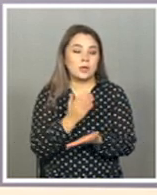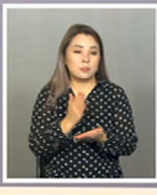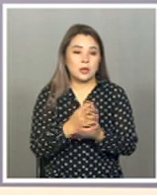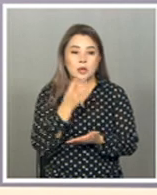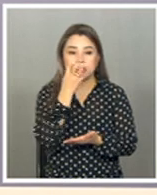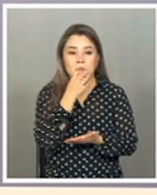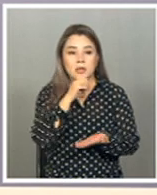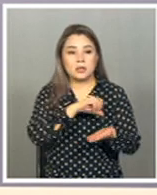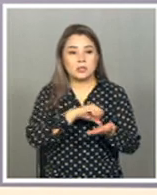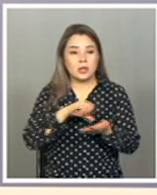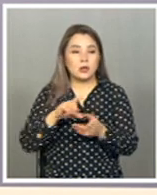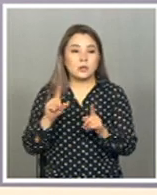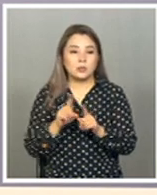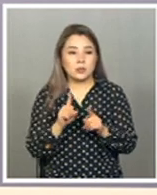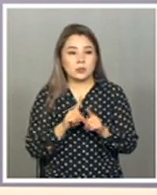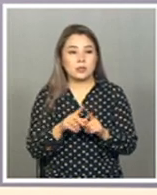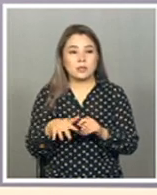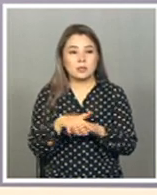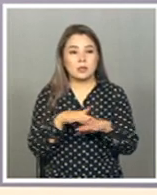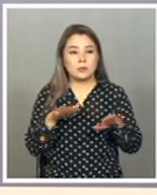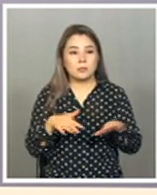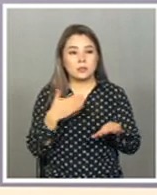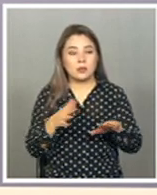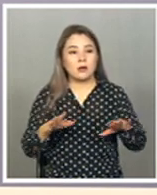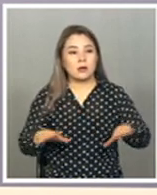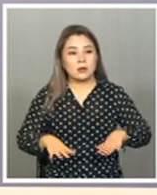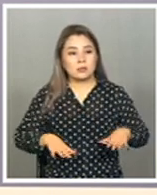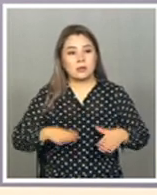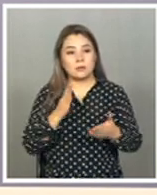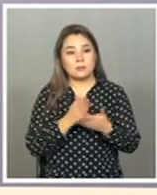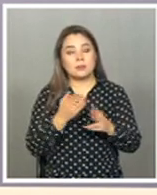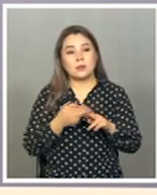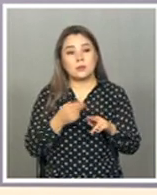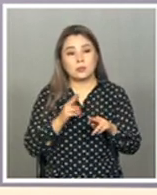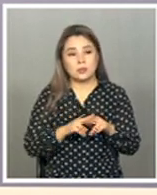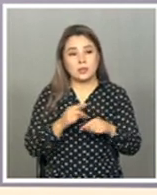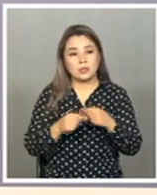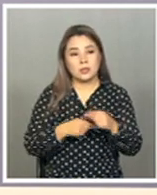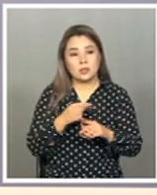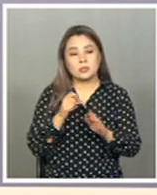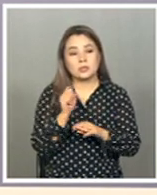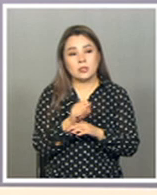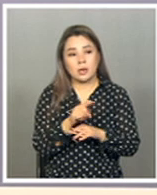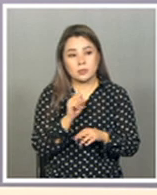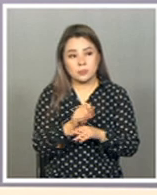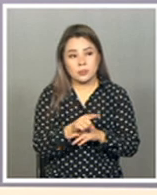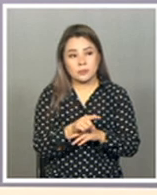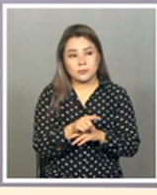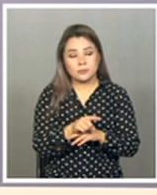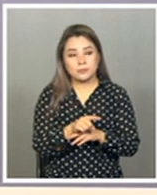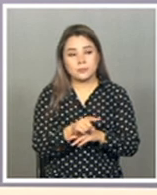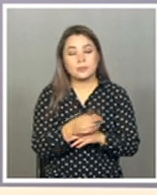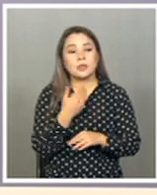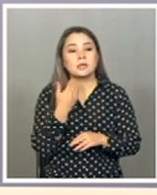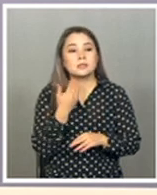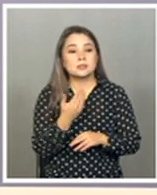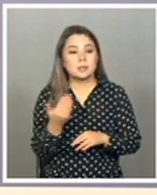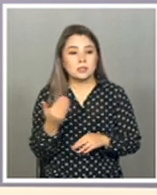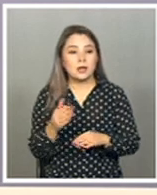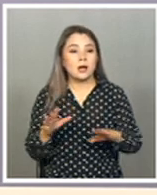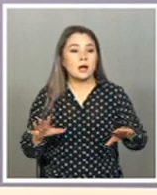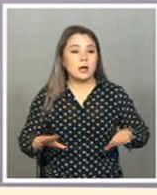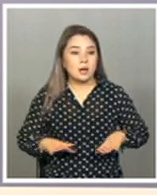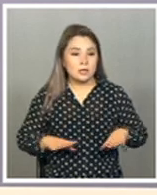өнер көрсеткен жануар бұл ат екен. Ендеше келесі тапсырмада Сіздер ат